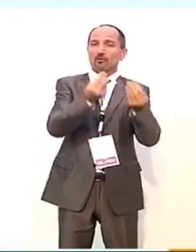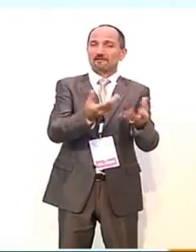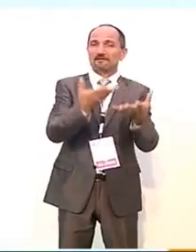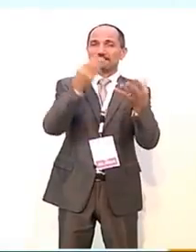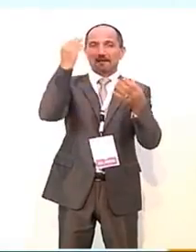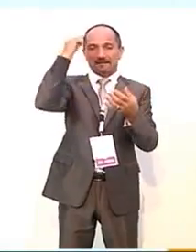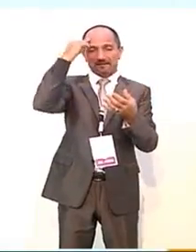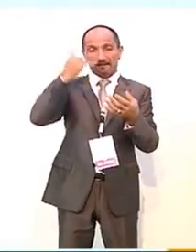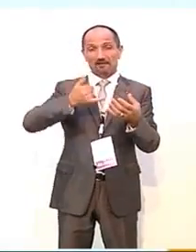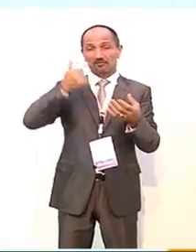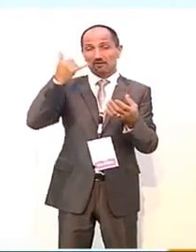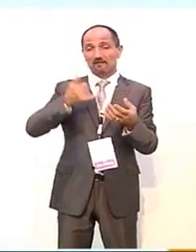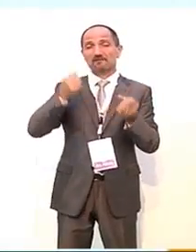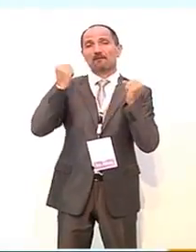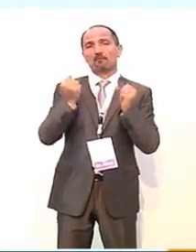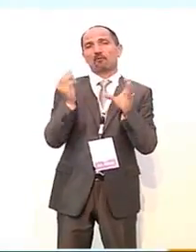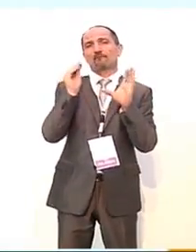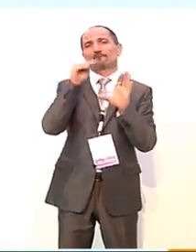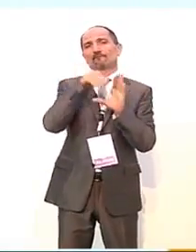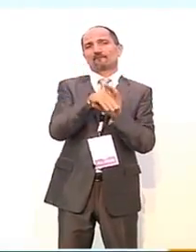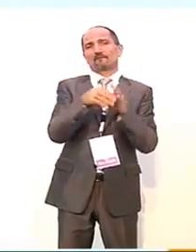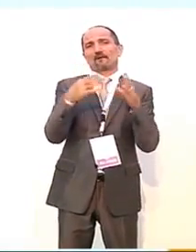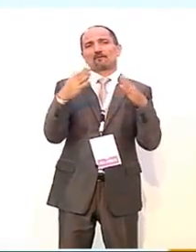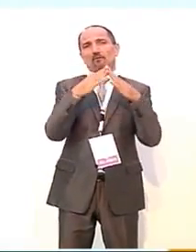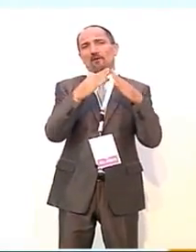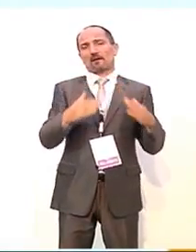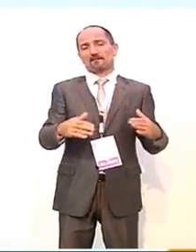intelligenza possono sentirsi a casa.